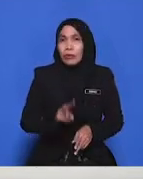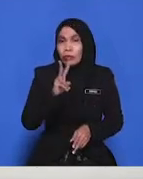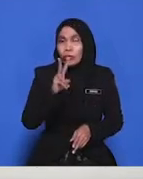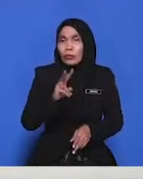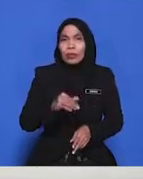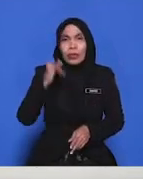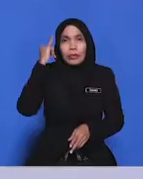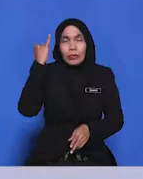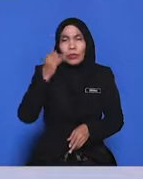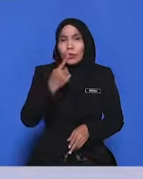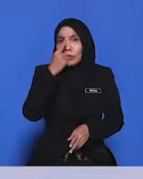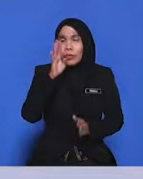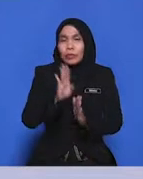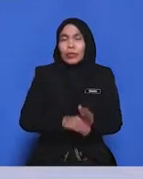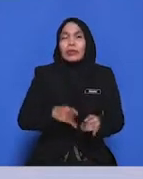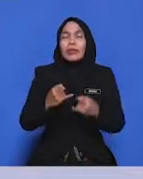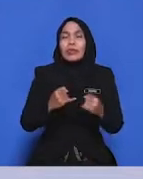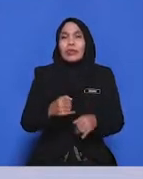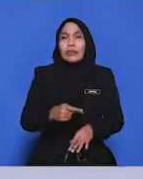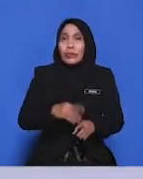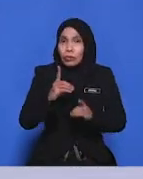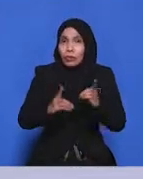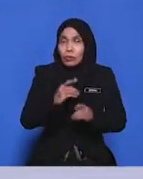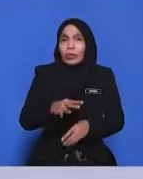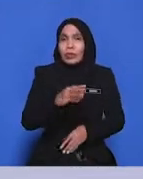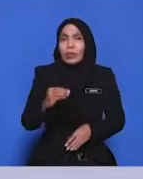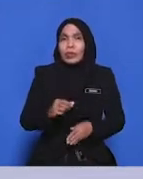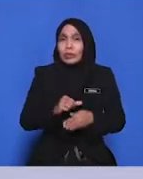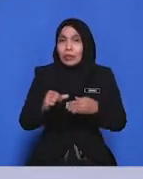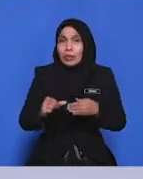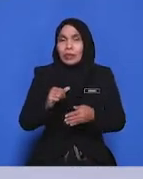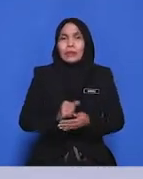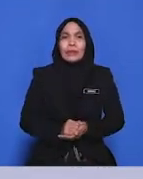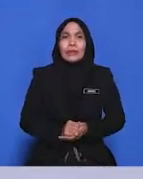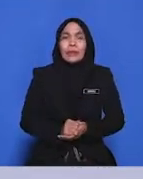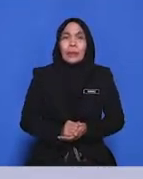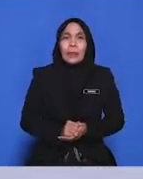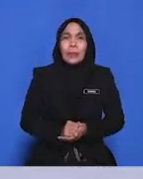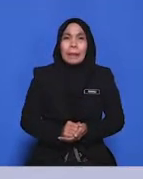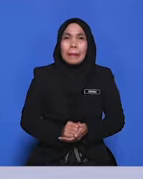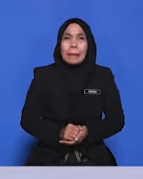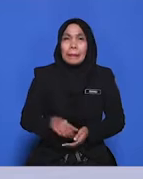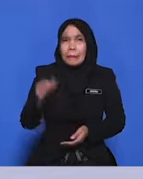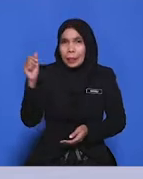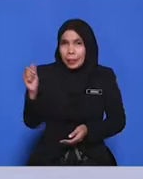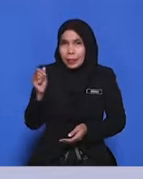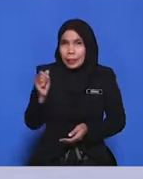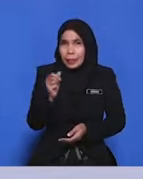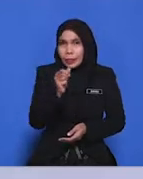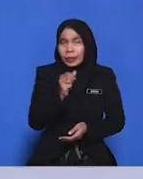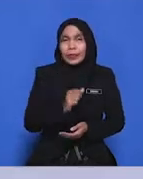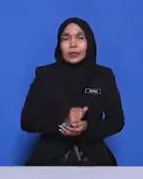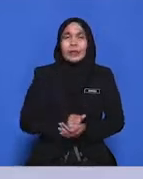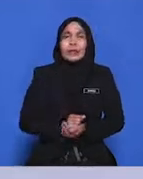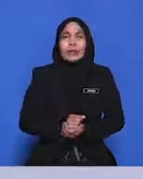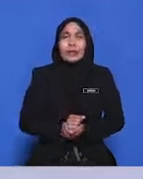dan di akhirat. Imam Asy-Syafi'i rahimahullah pernah berkata, "Man arada ad-dunya